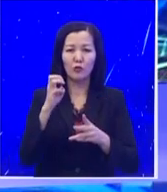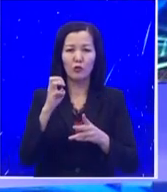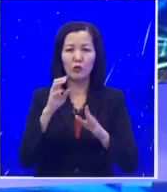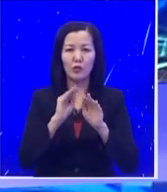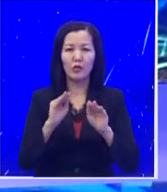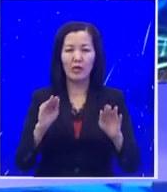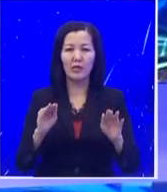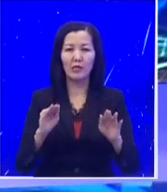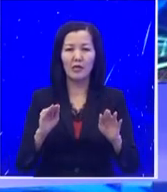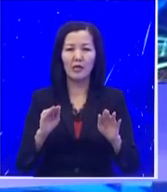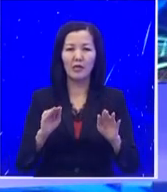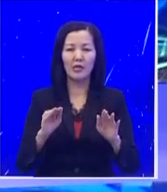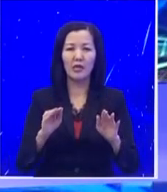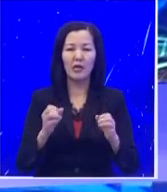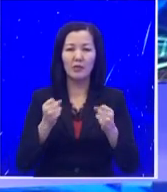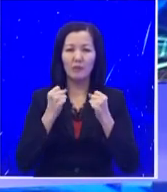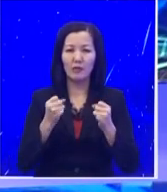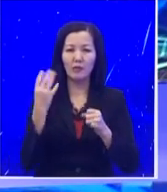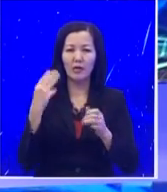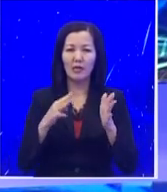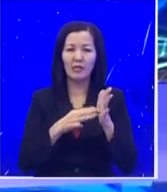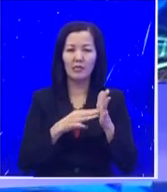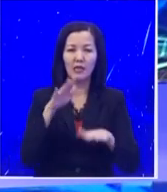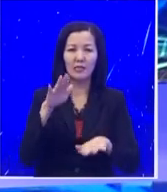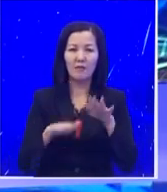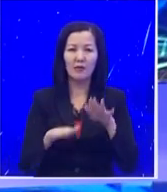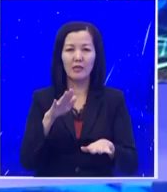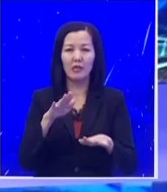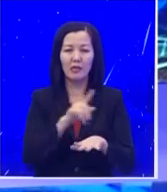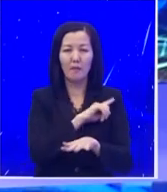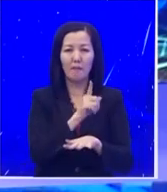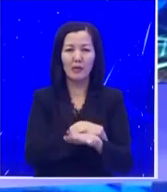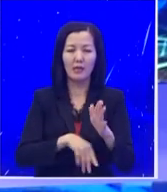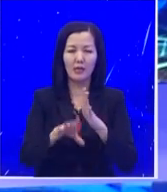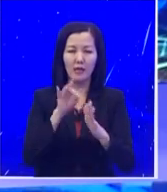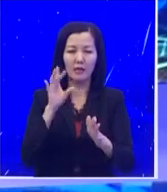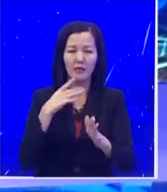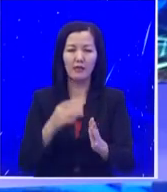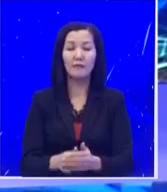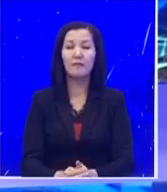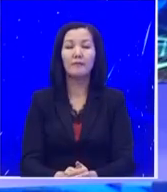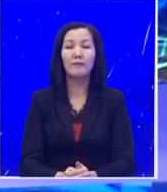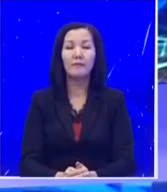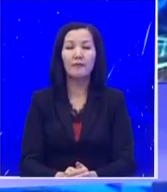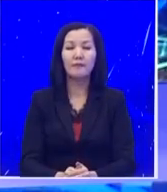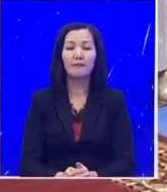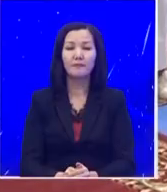300-ге жуық шығыс жекпе-жек өнерінің шеберлері 48 түрлі салмақ дәрежесінде өзара мықтыларды анықтап жатыр.